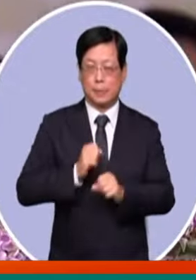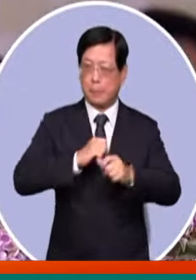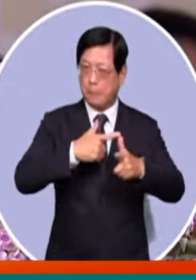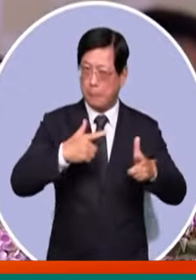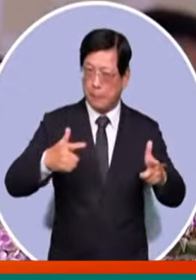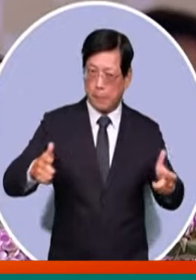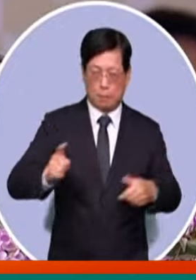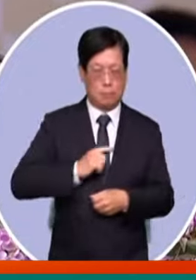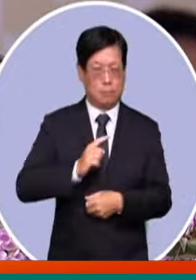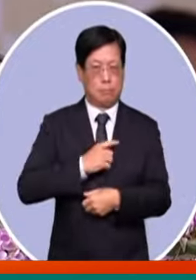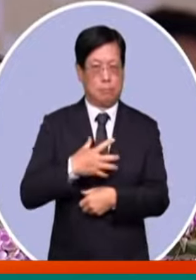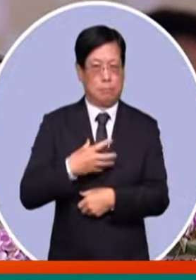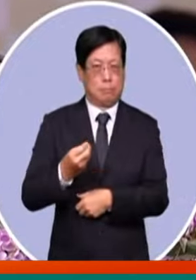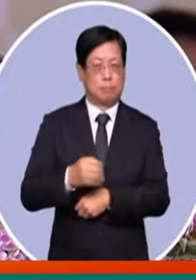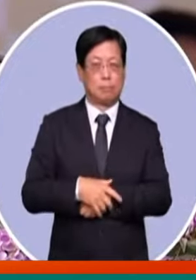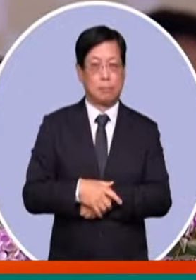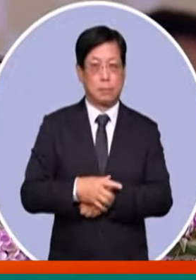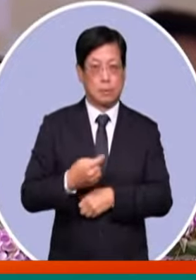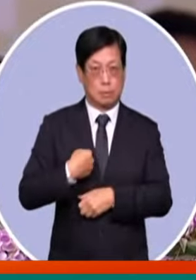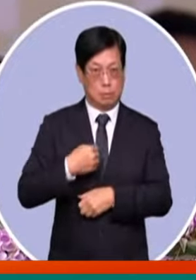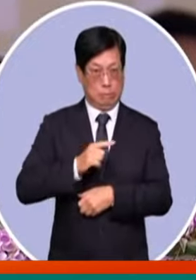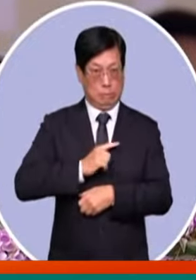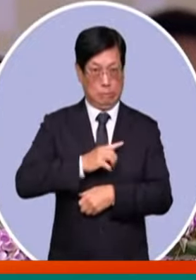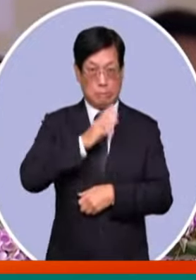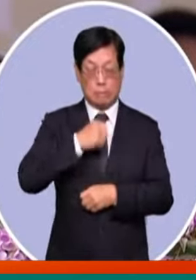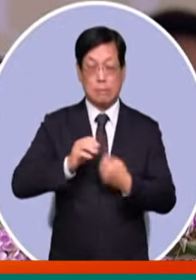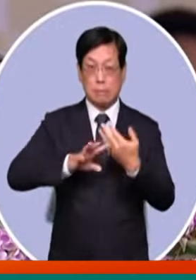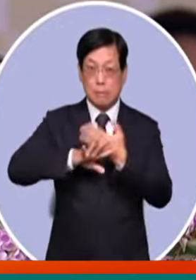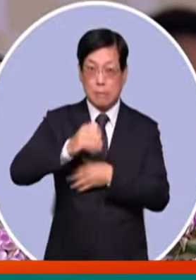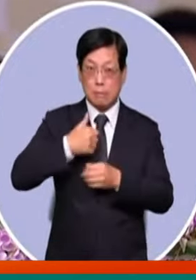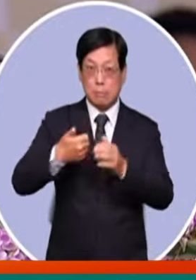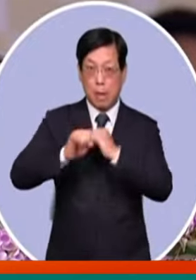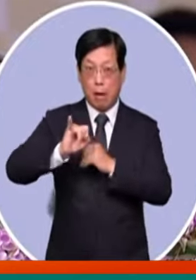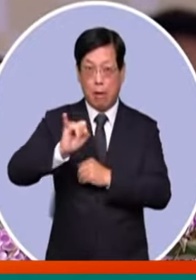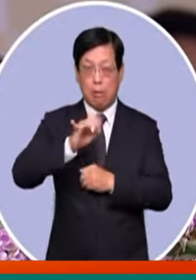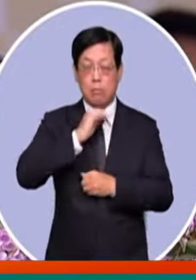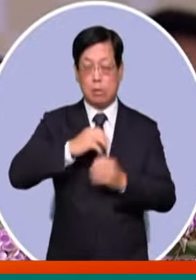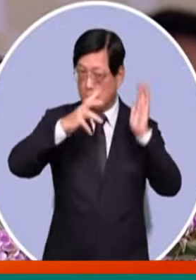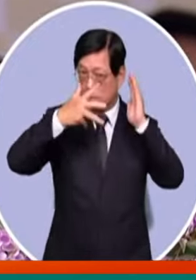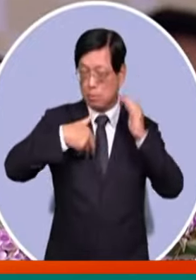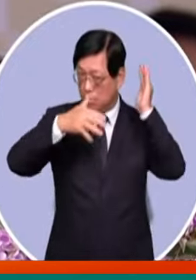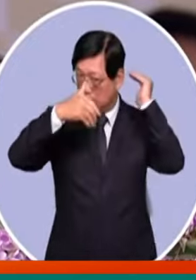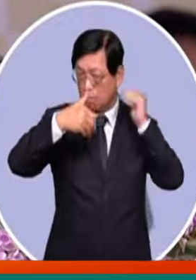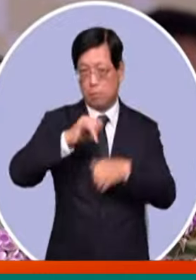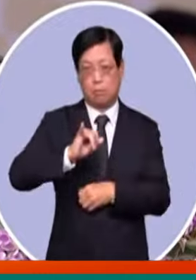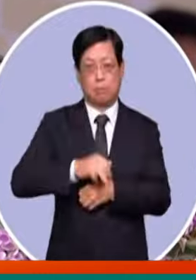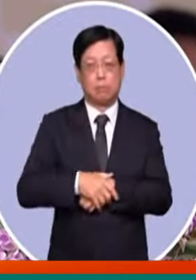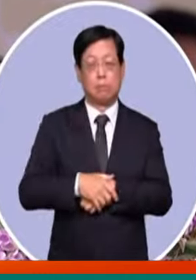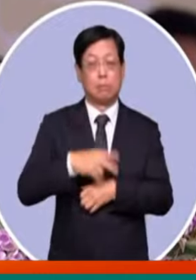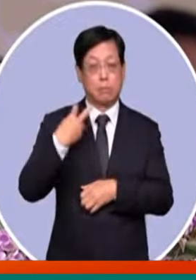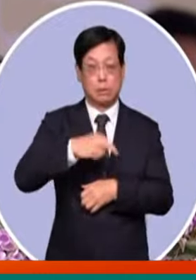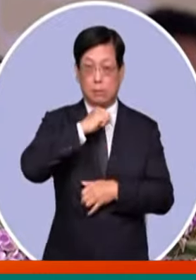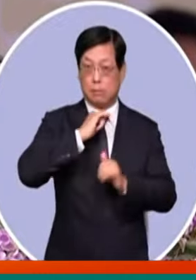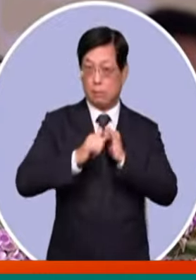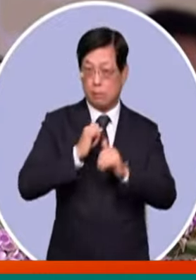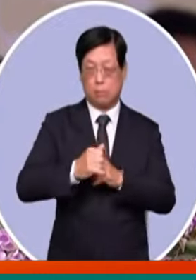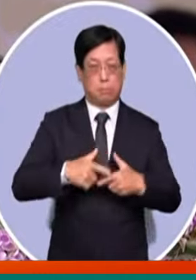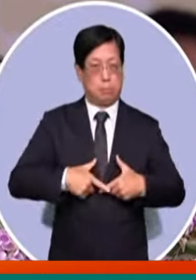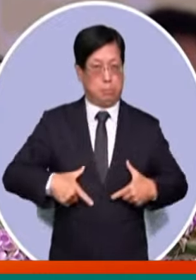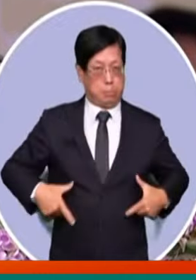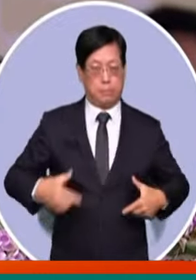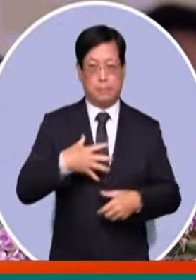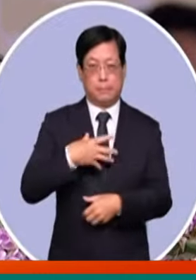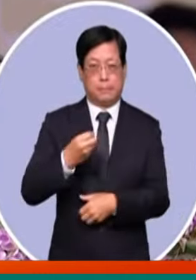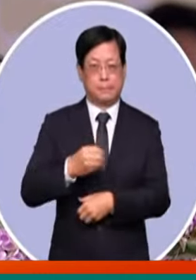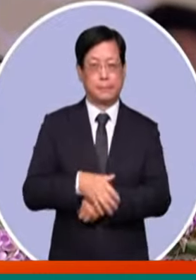无惧，我们的尼菲亚是世界皇后，台湾人民勇敢无